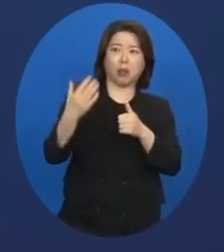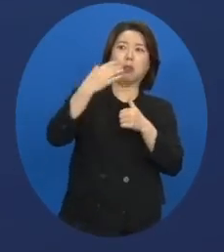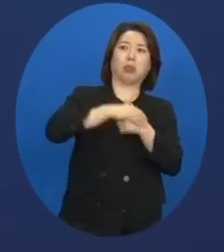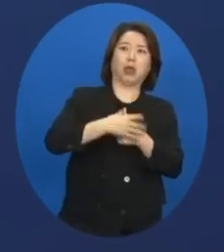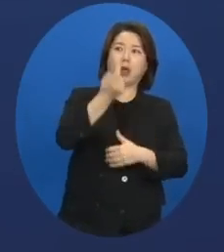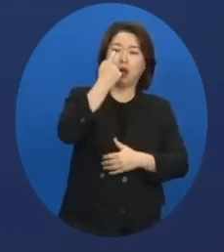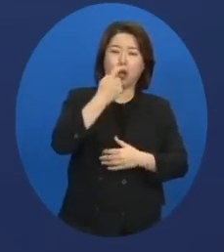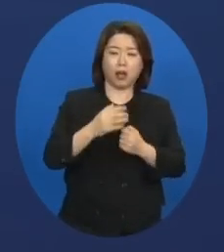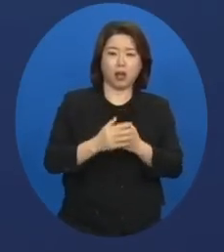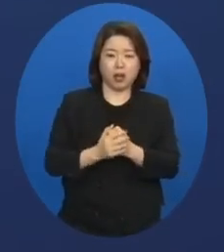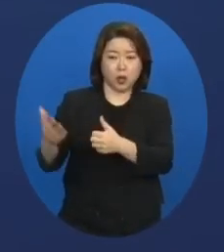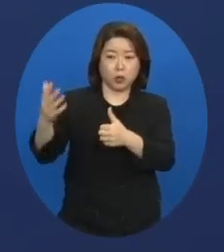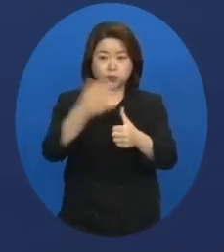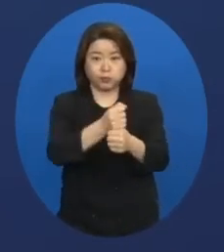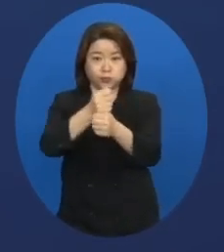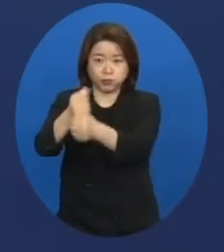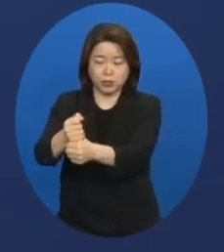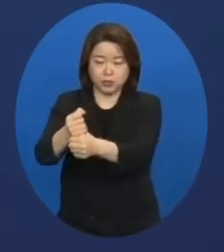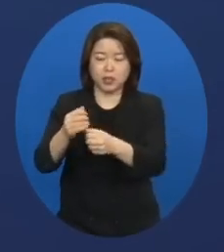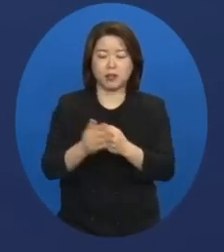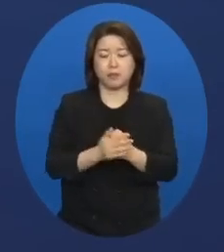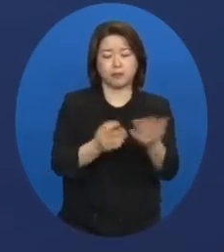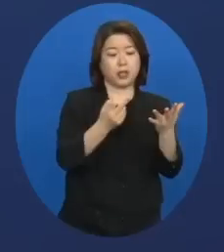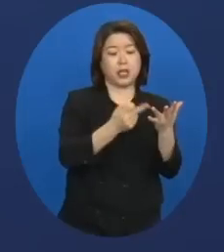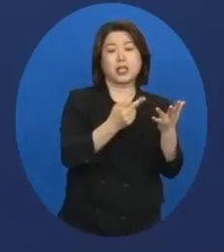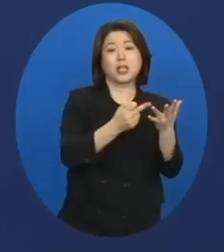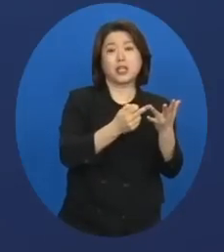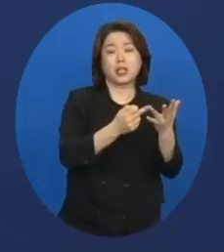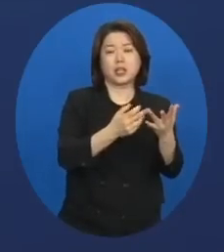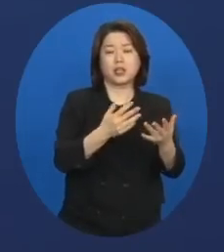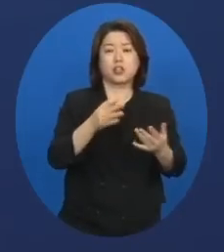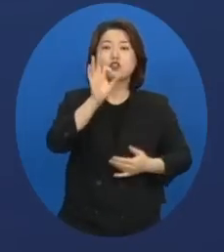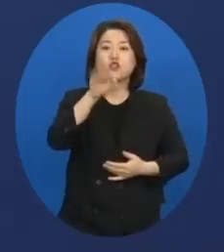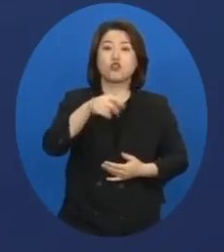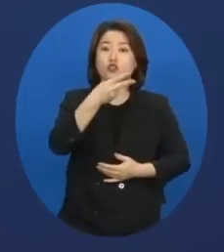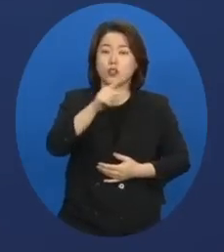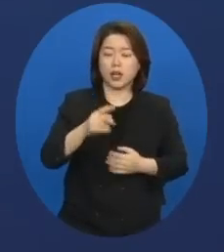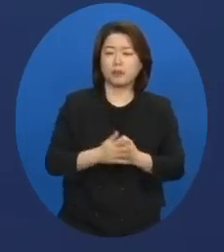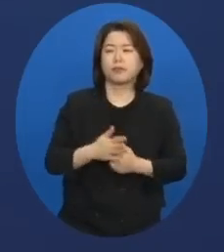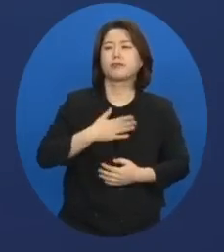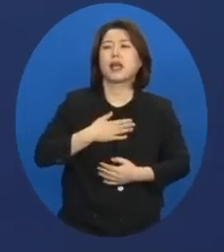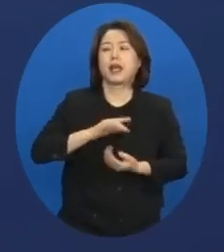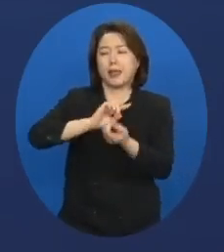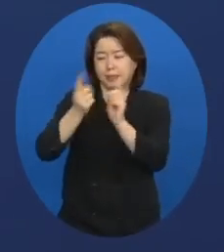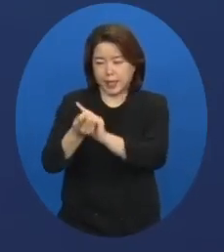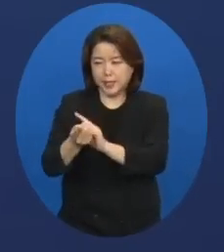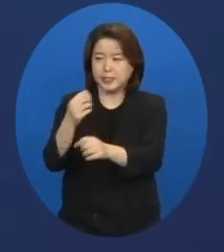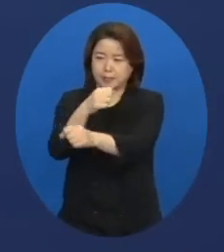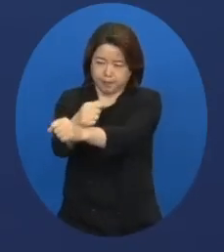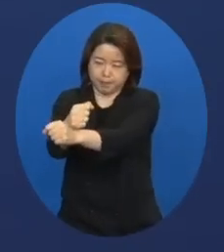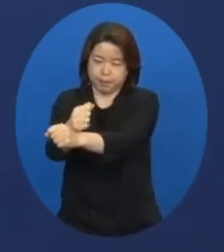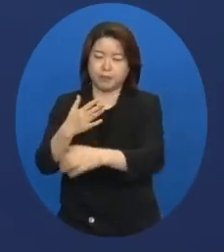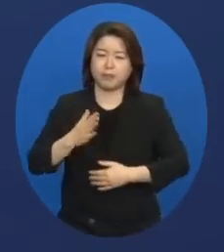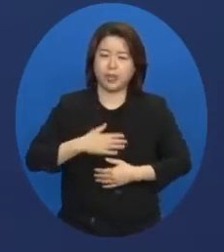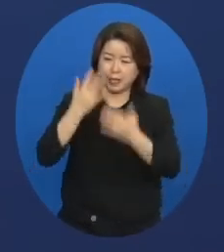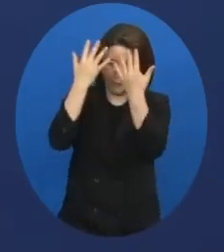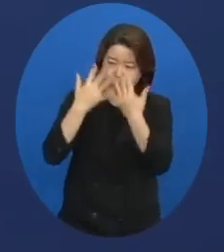됐을 때 유다가 나섭니다. 자기가 대신 종이 되고 자기가 대신 감옥에 가겠다고.